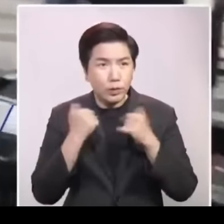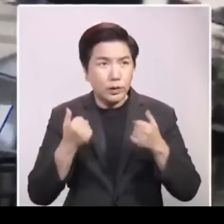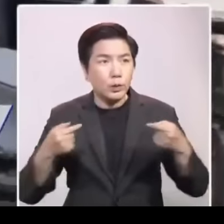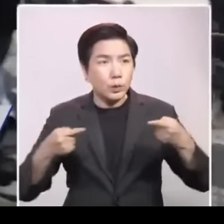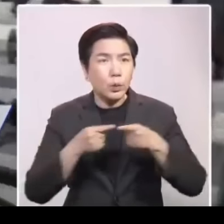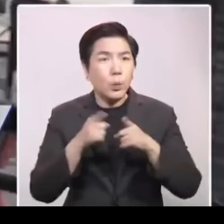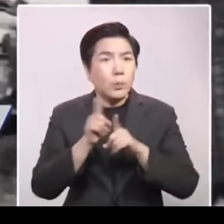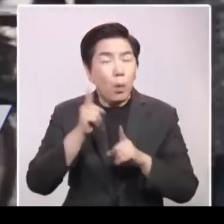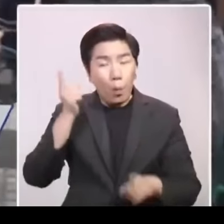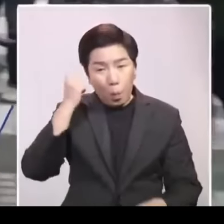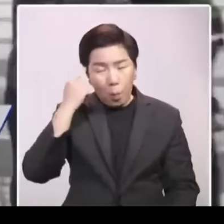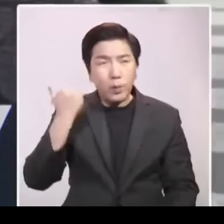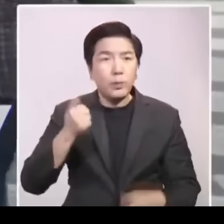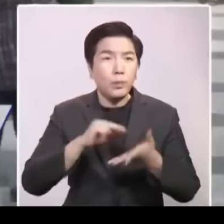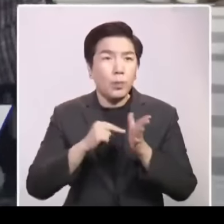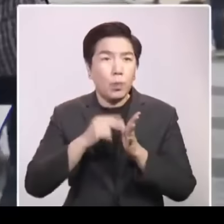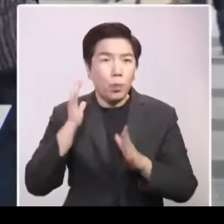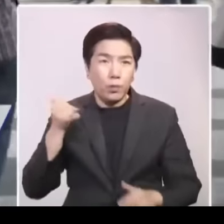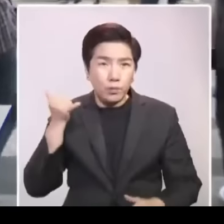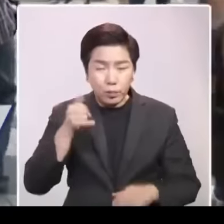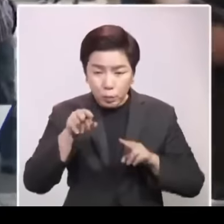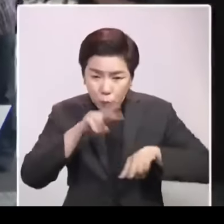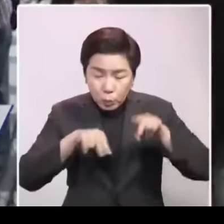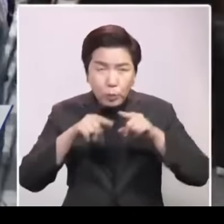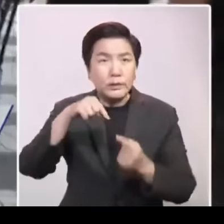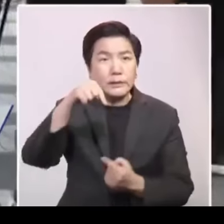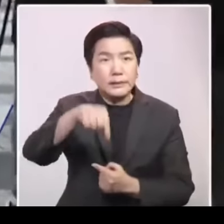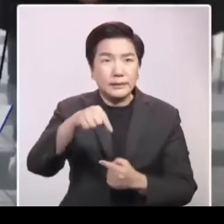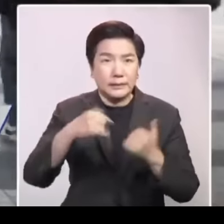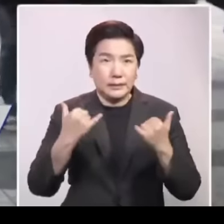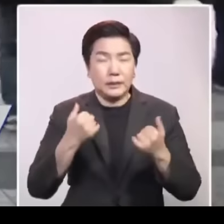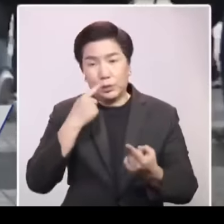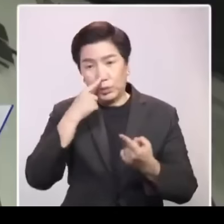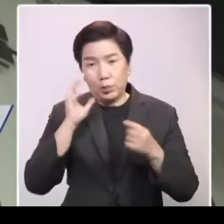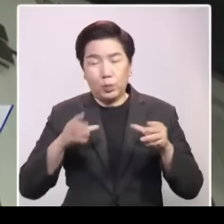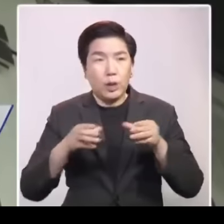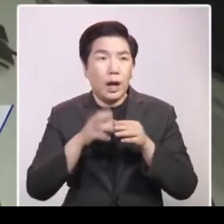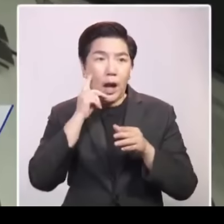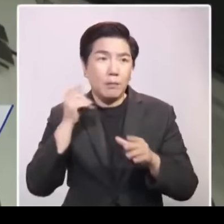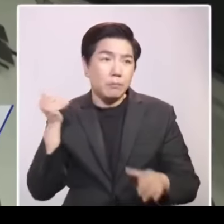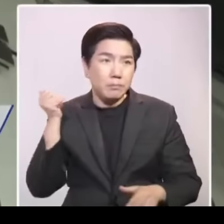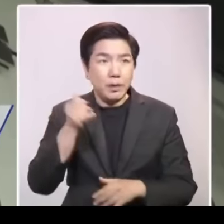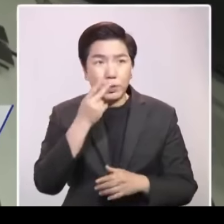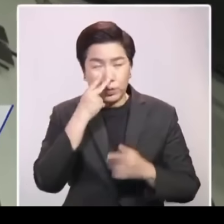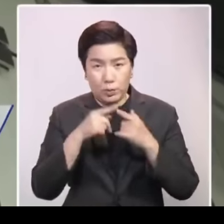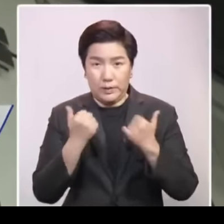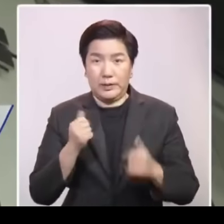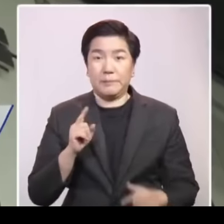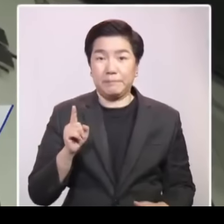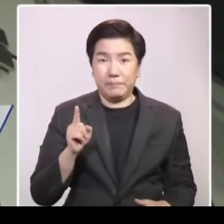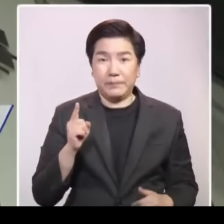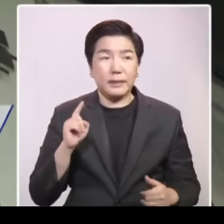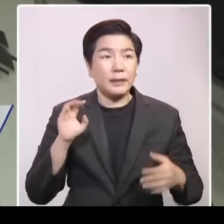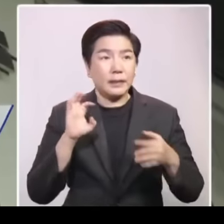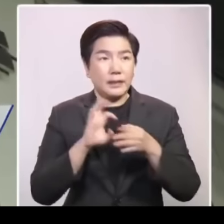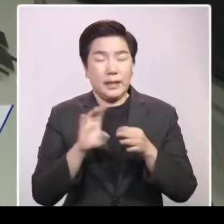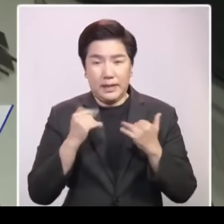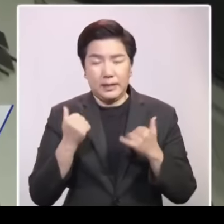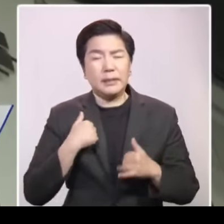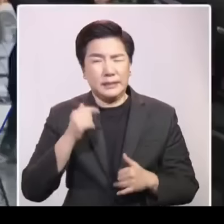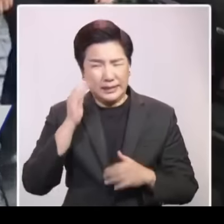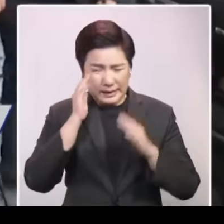พอดีเหมือนจะรู้หรือเปล่าว่าจะต้องมีการลงมาตรวจสอบคลินิกแห่งนี้นะคะนี่ก็นำทีมผู้สื่อข่าวเข้าไปคือเดิมทีเนี่ยวันนี้มี